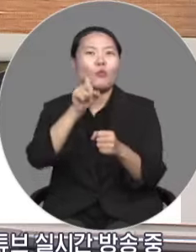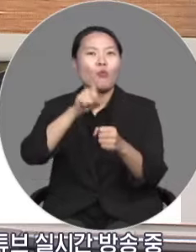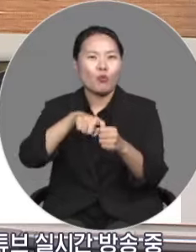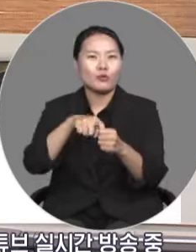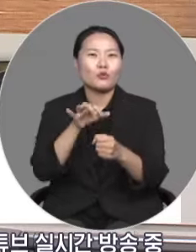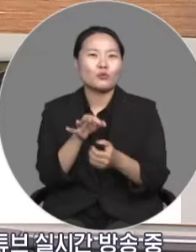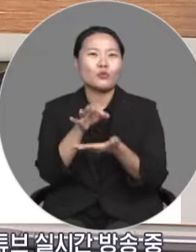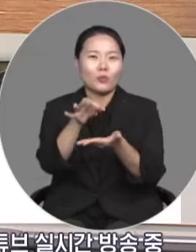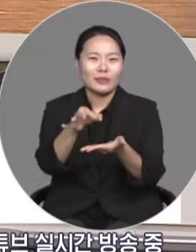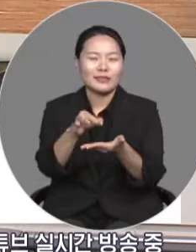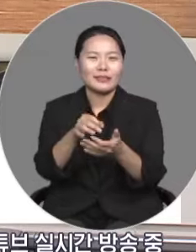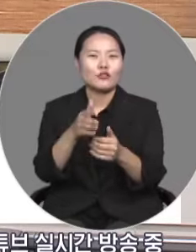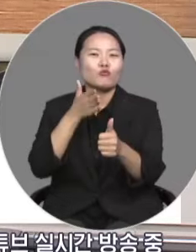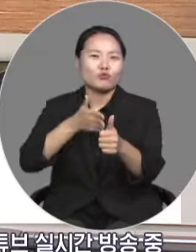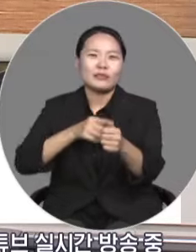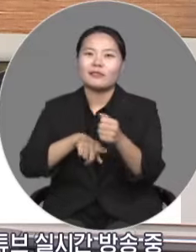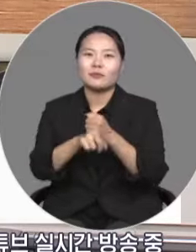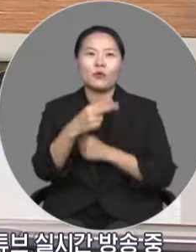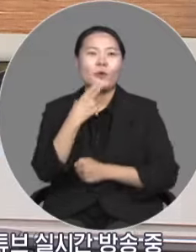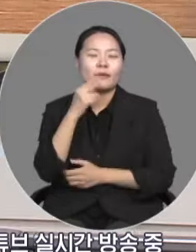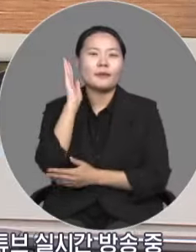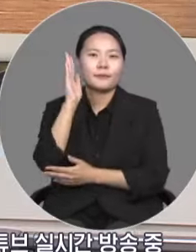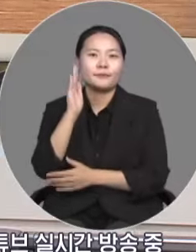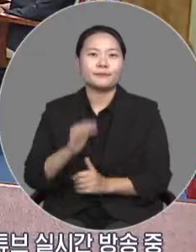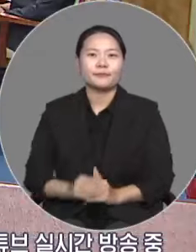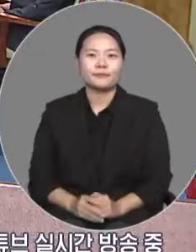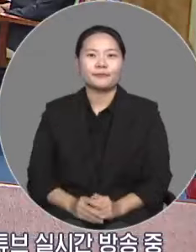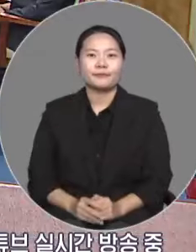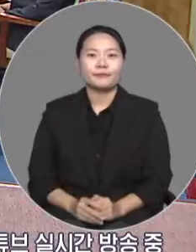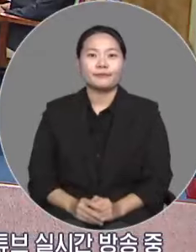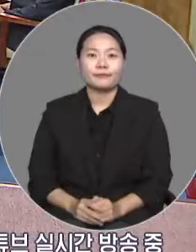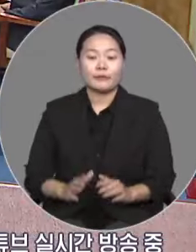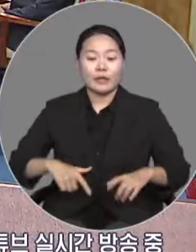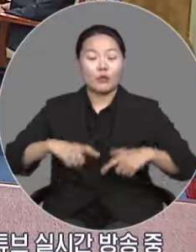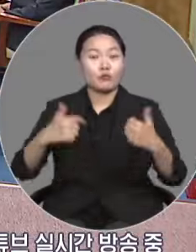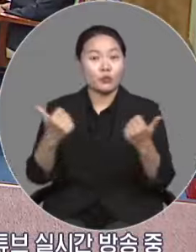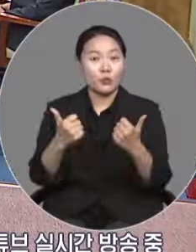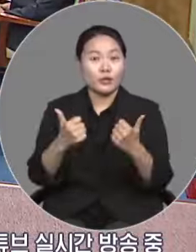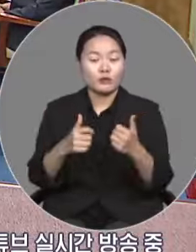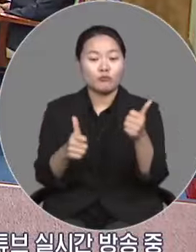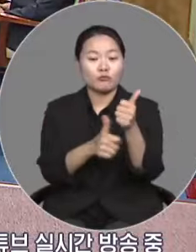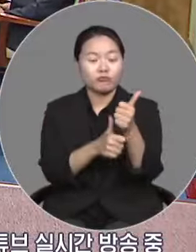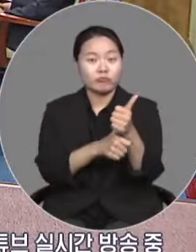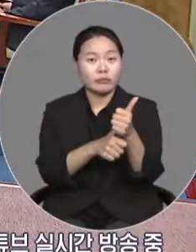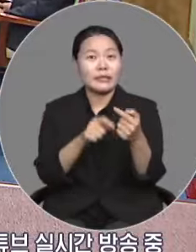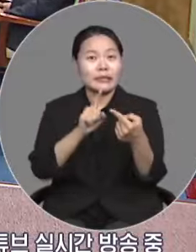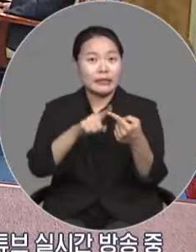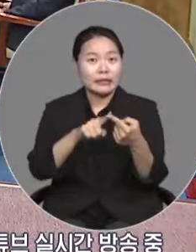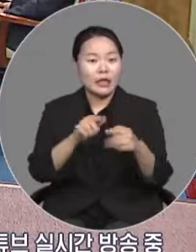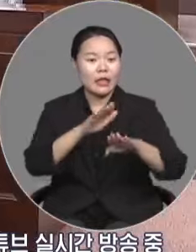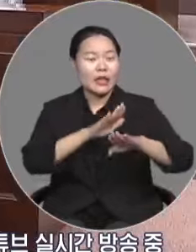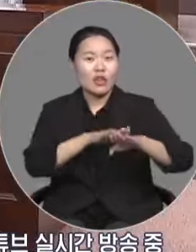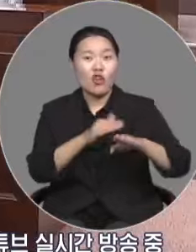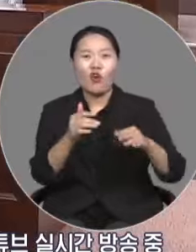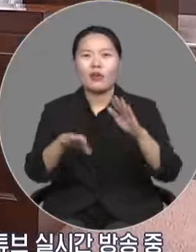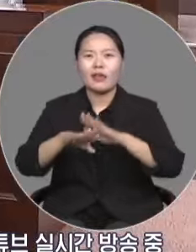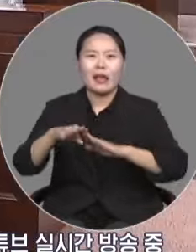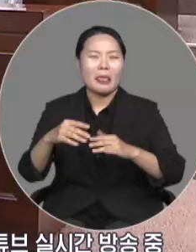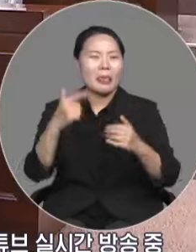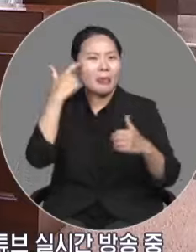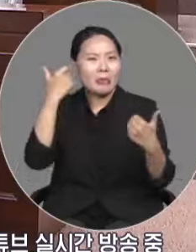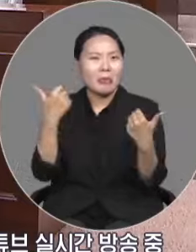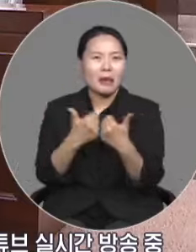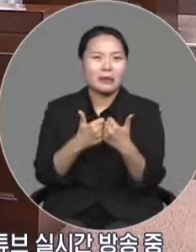값이며 청탁 의도는 없었다고 해명했습니다. 남구의회는 부의장 자리 등을 놓고 여야가 이견을